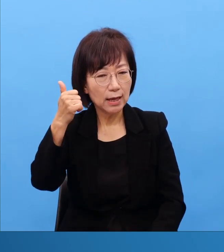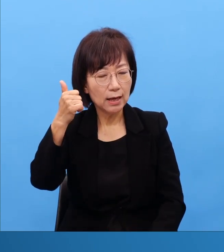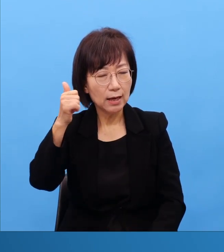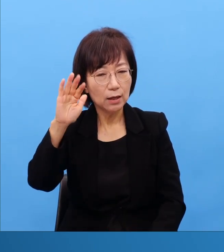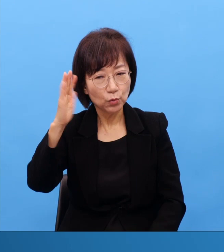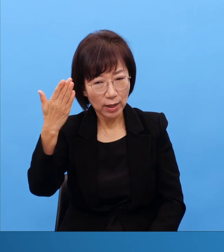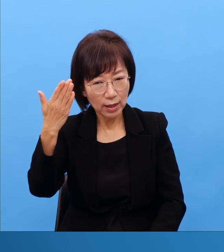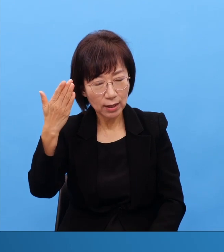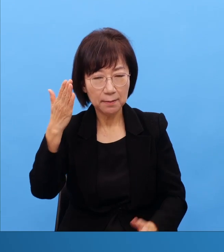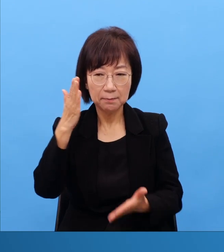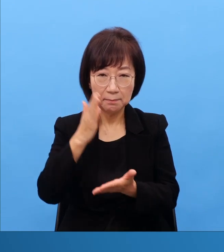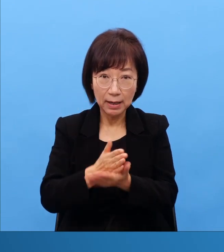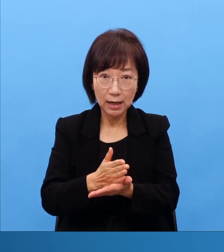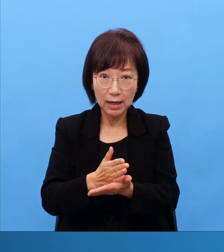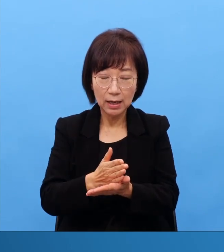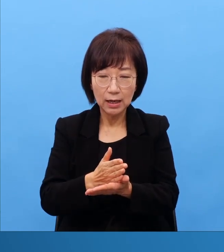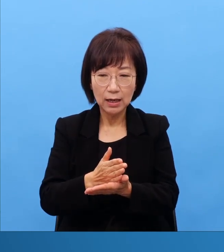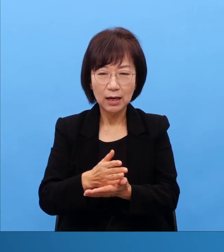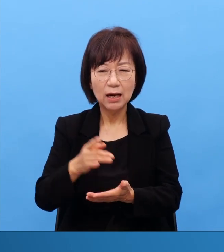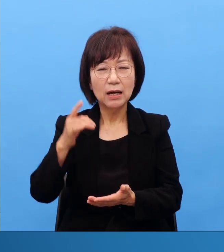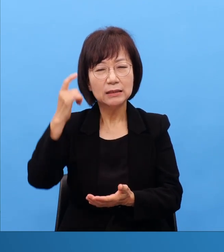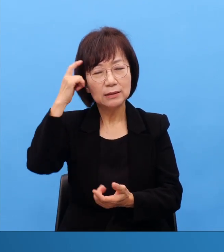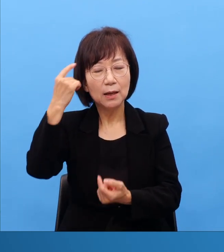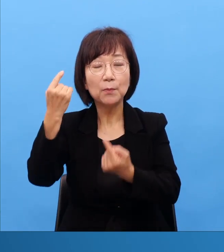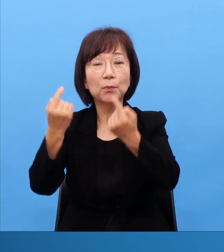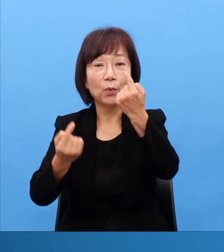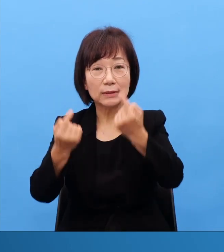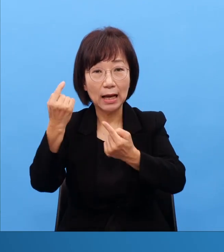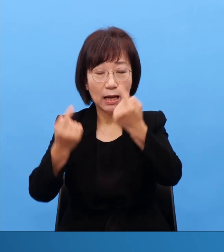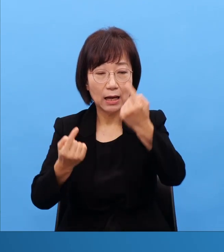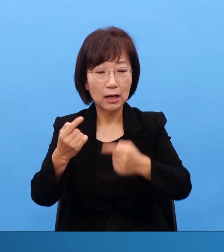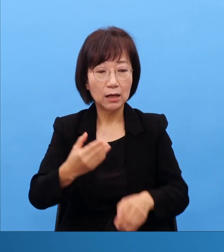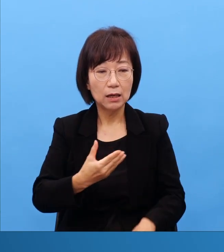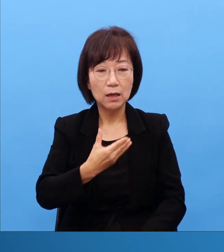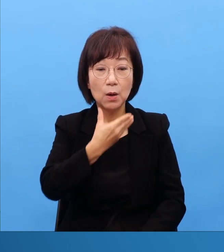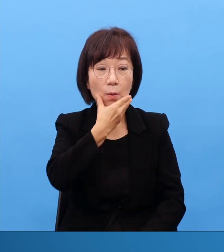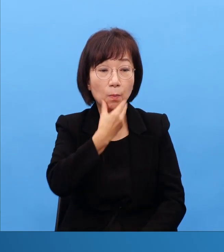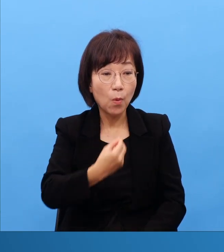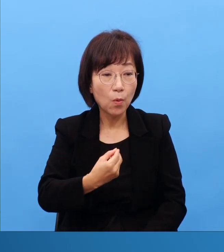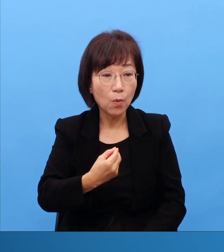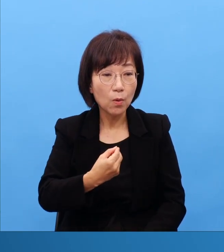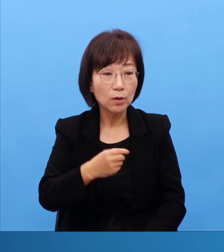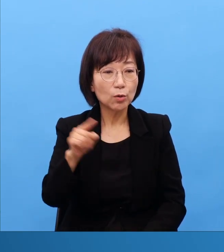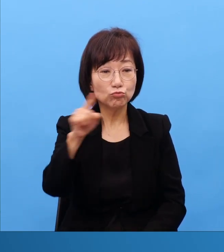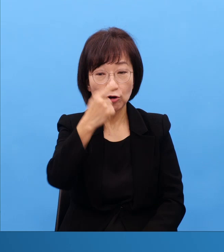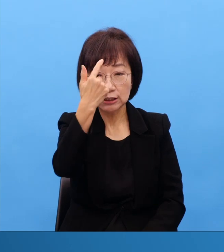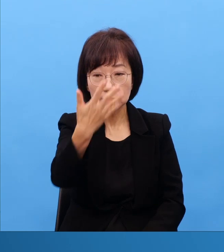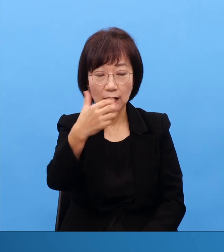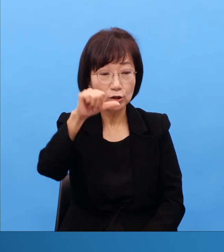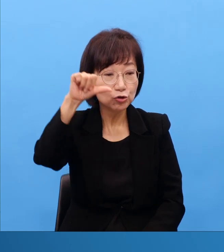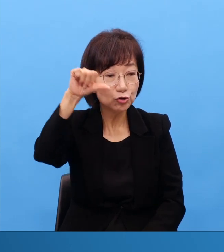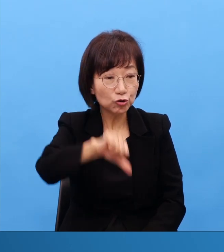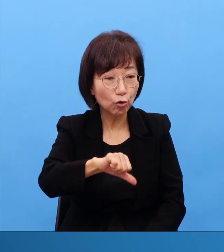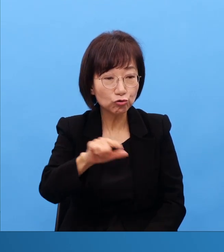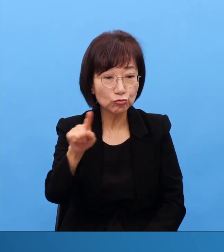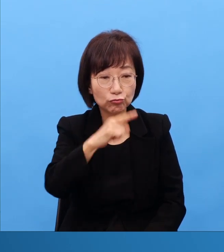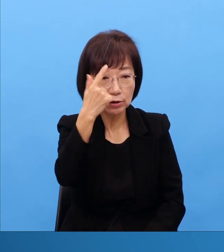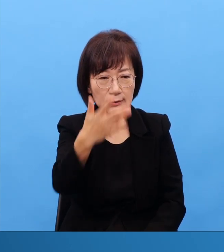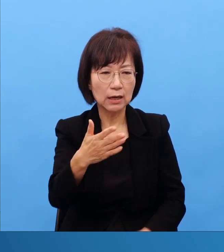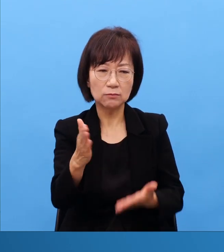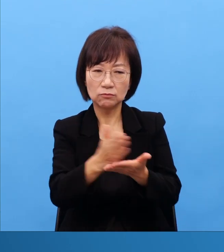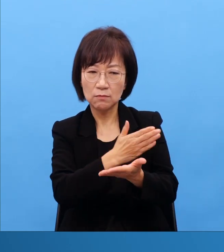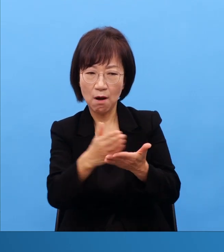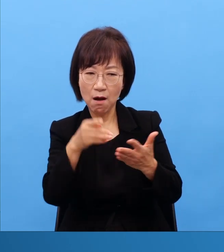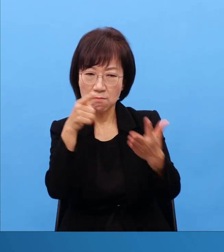눈에 올 때 훤하게 저주가 뭔지 복이 뭔지 이게 보이는 거예요. When I was young, it was so all too clear for me before my eyes what curses